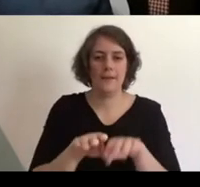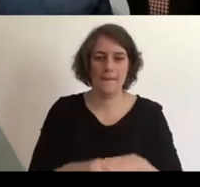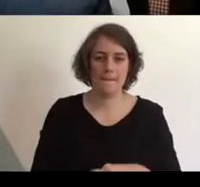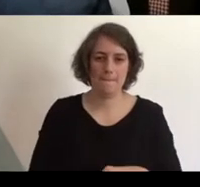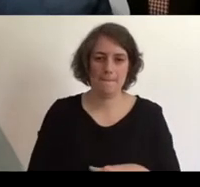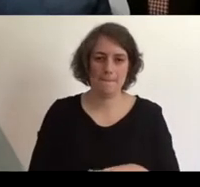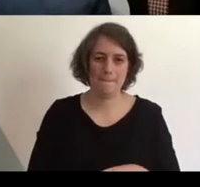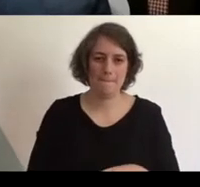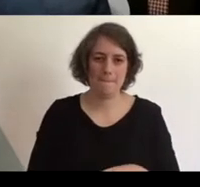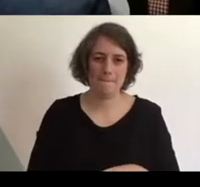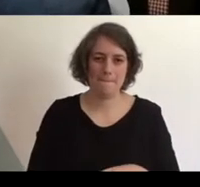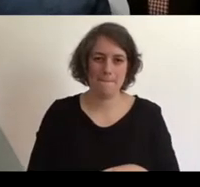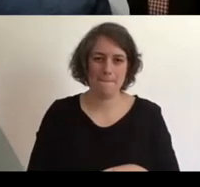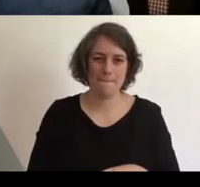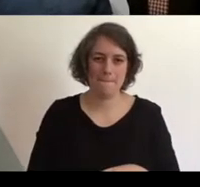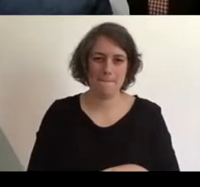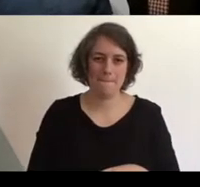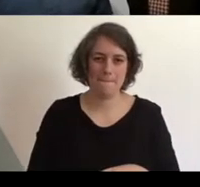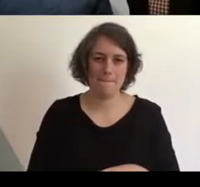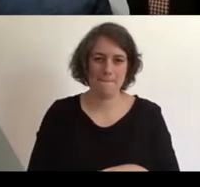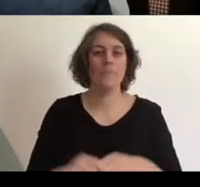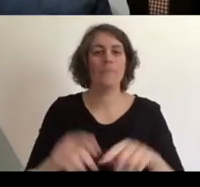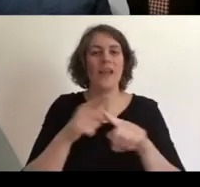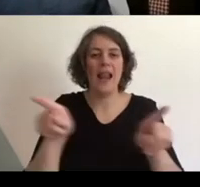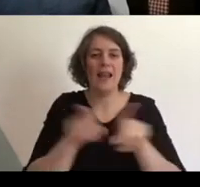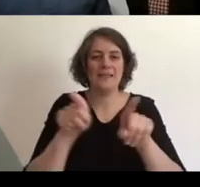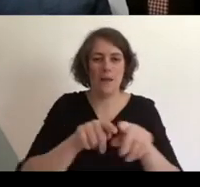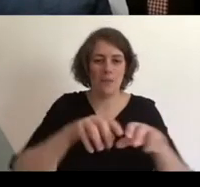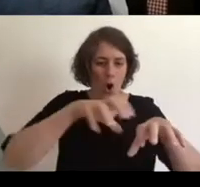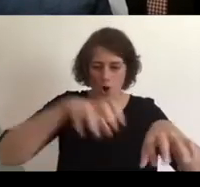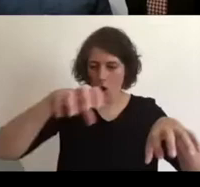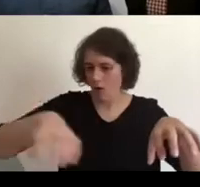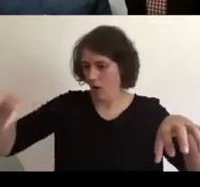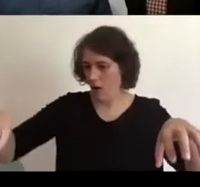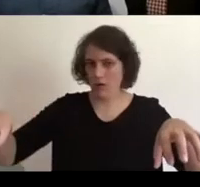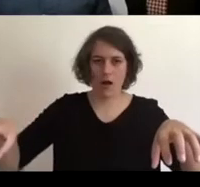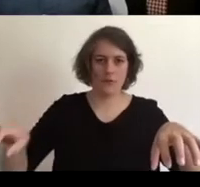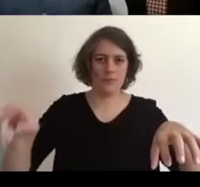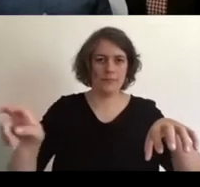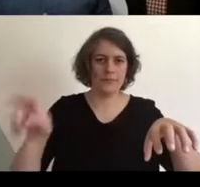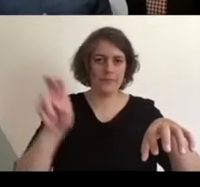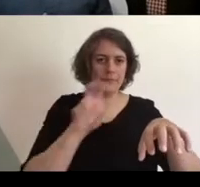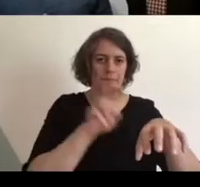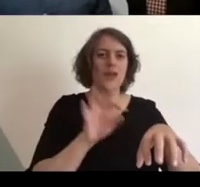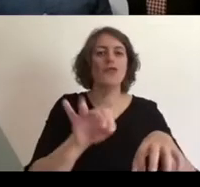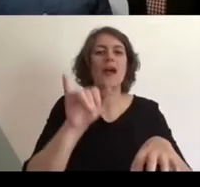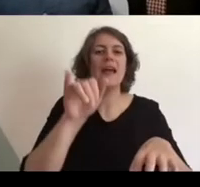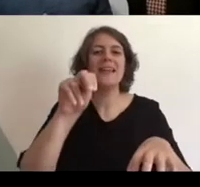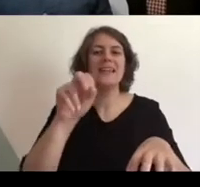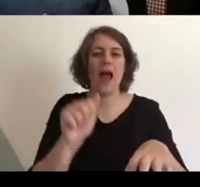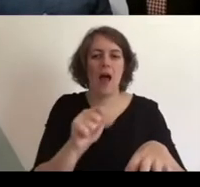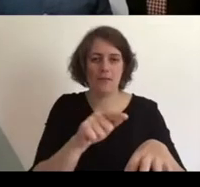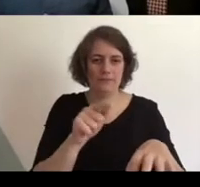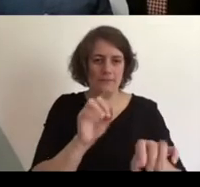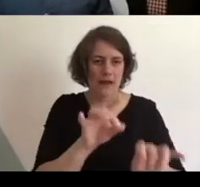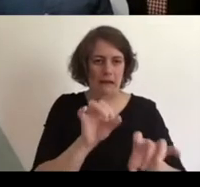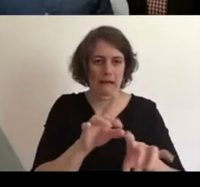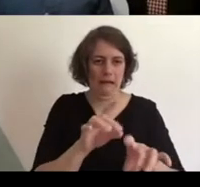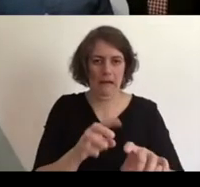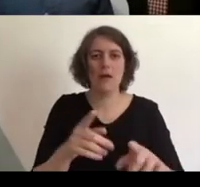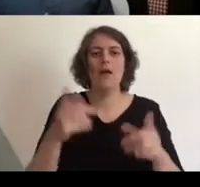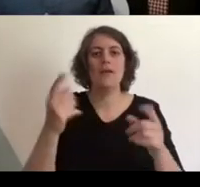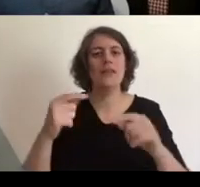ist, wer kann denn über die Hecke sehen? Also für die Ina, es sind drei Personen abgebildet auf dieser